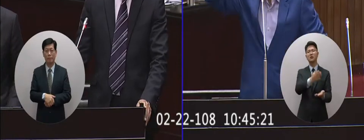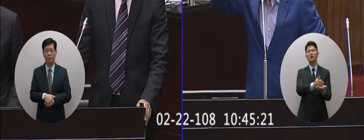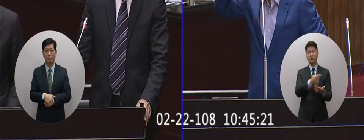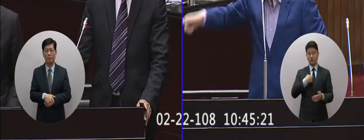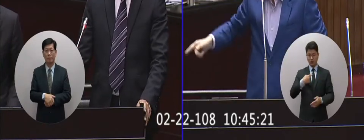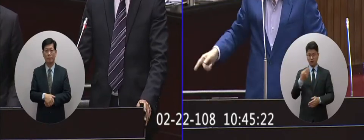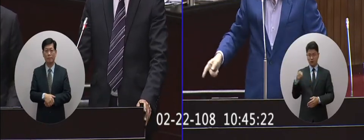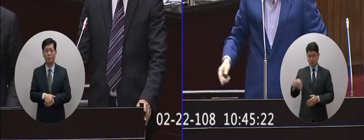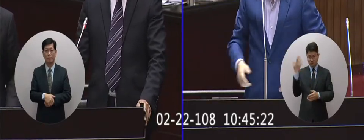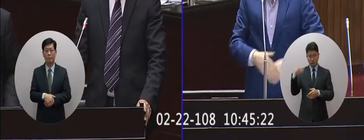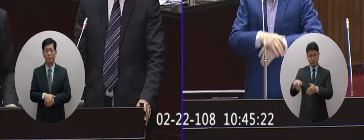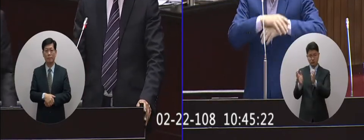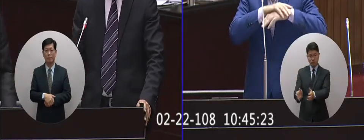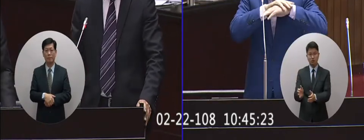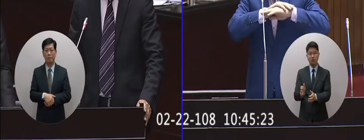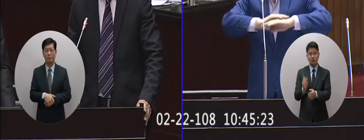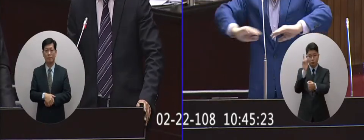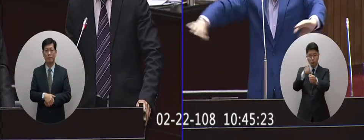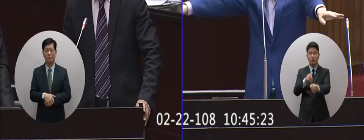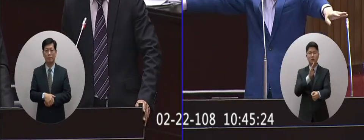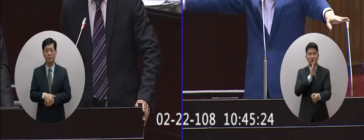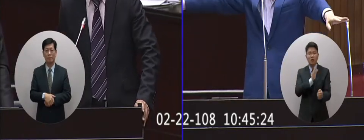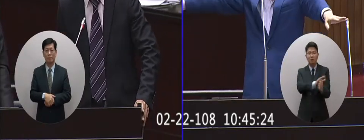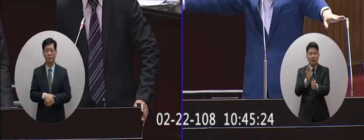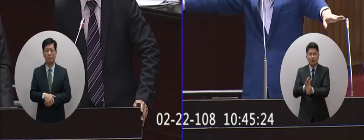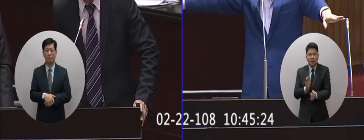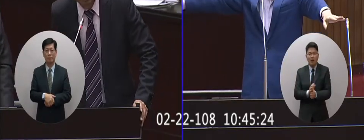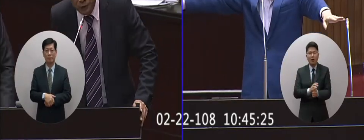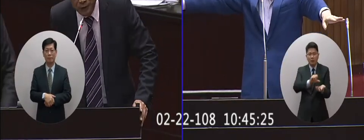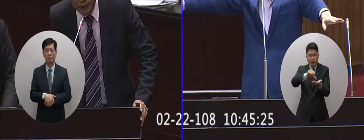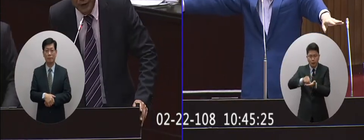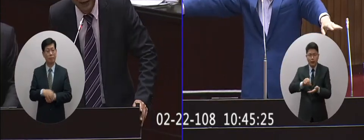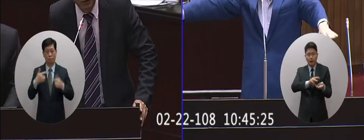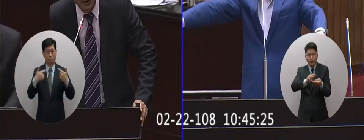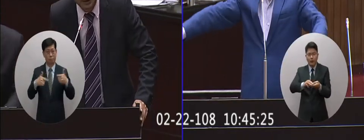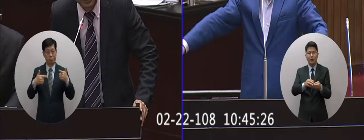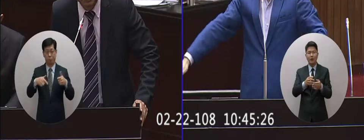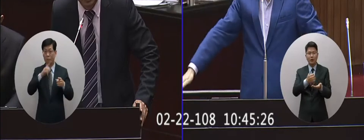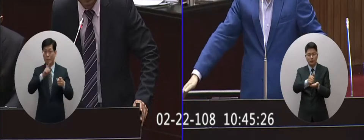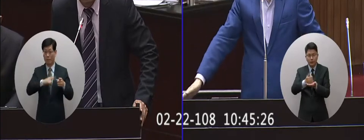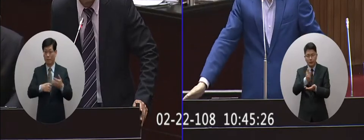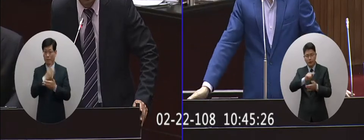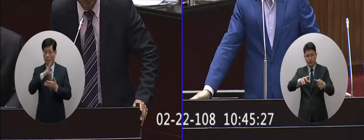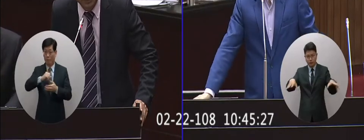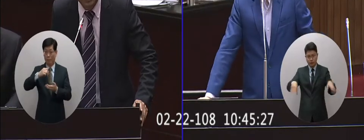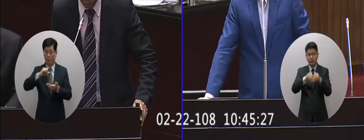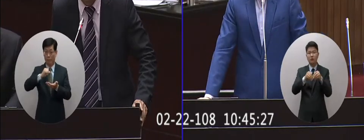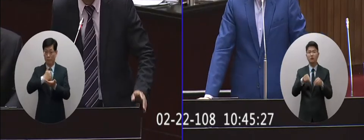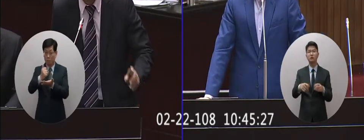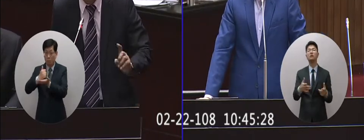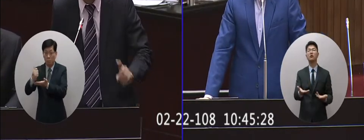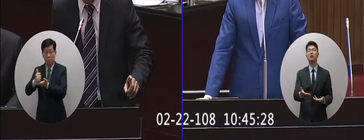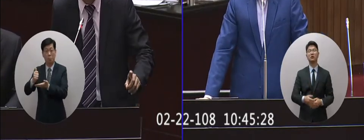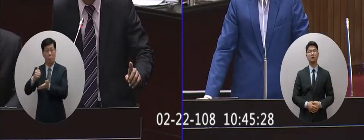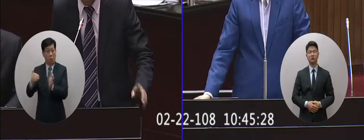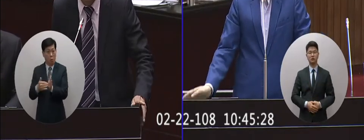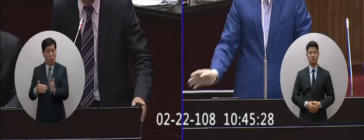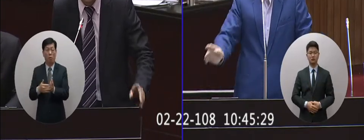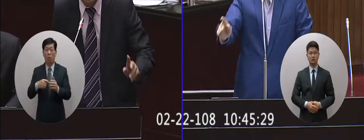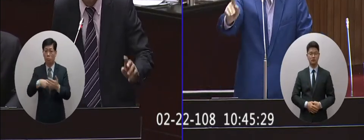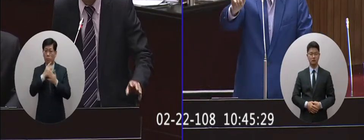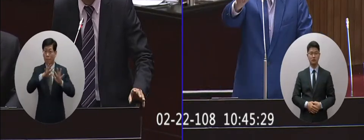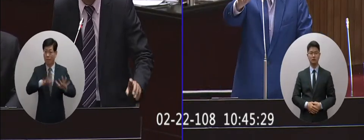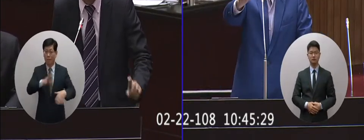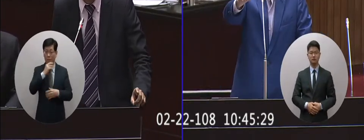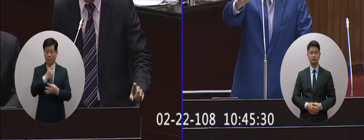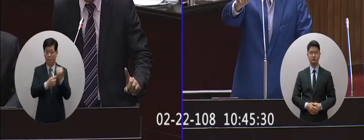农发当时成立。不就是做大家的平台吗？ 不是，台农发只是把农产品外销出去，它只是现